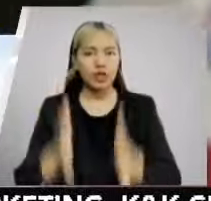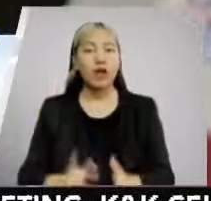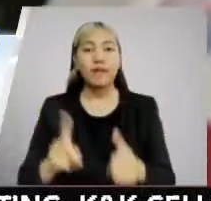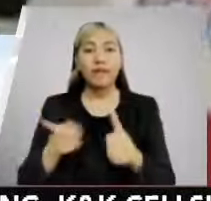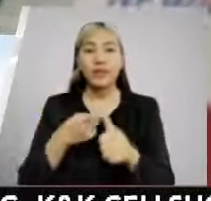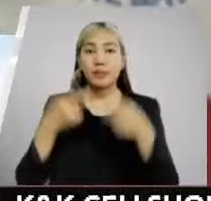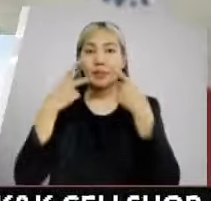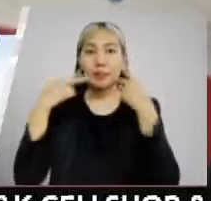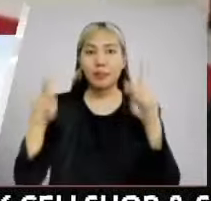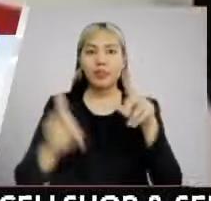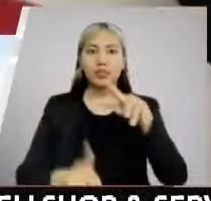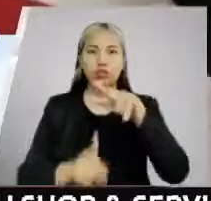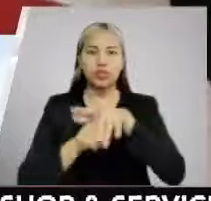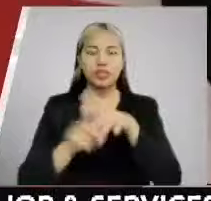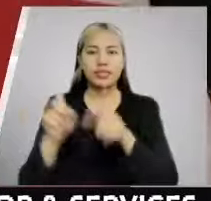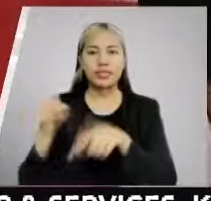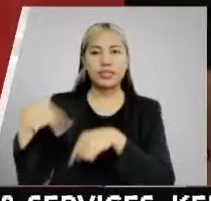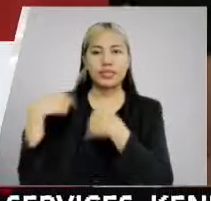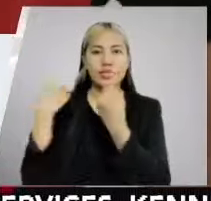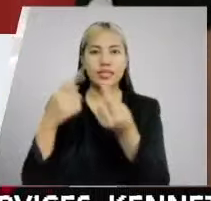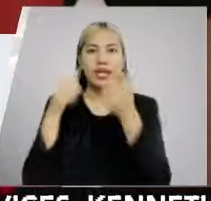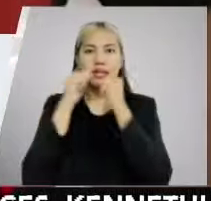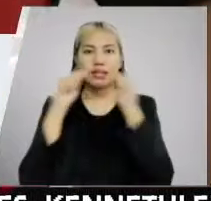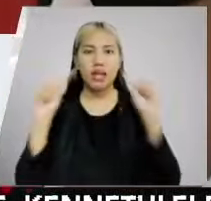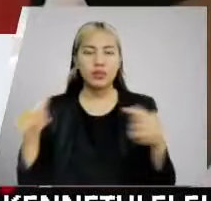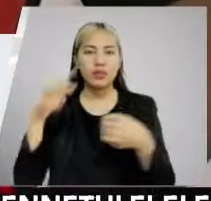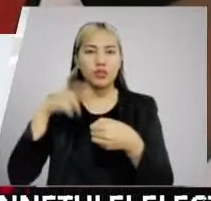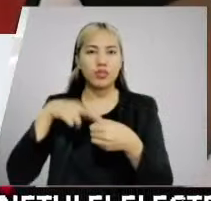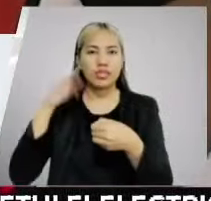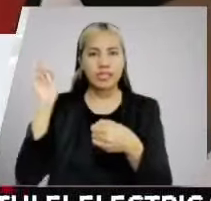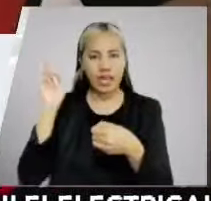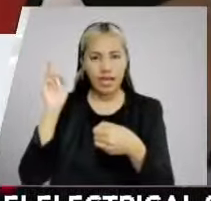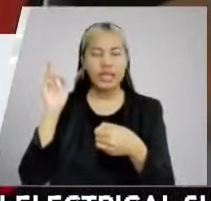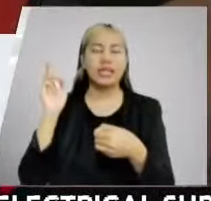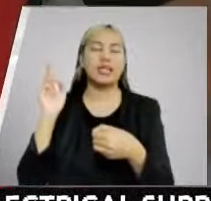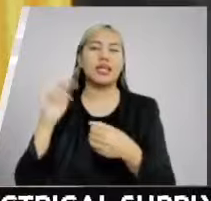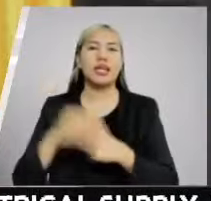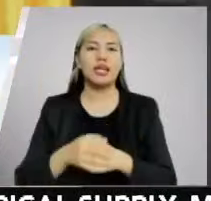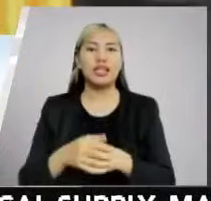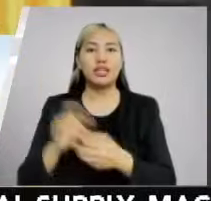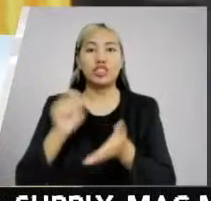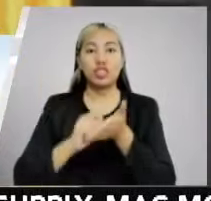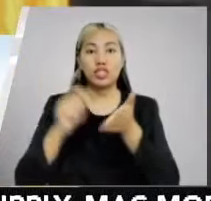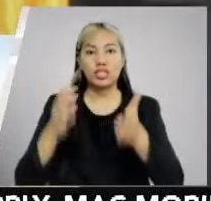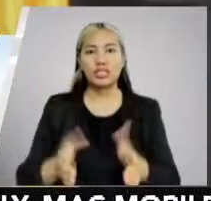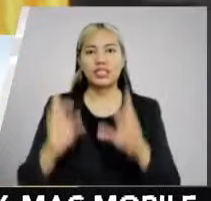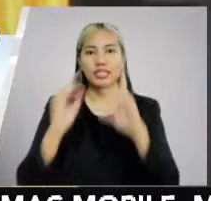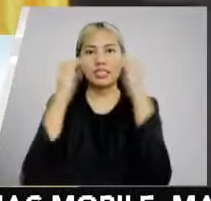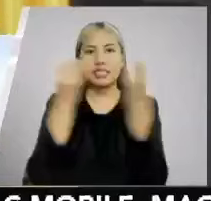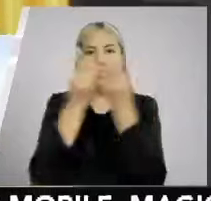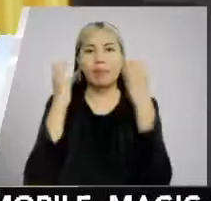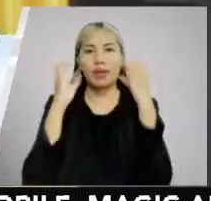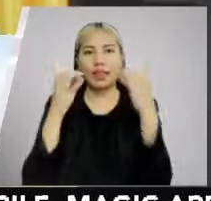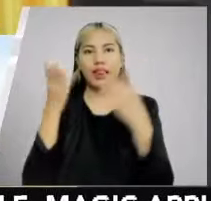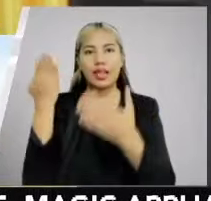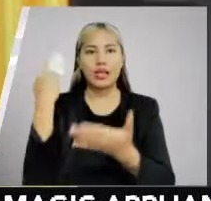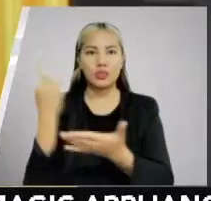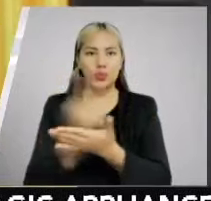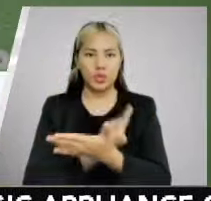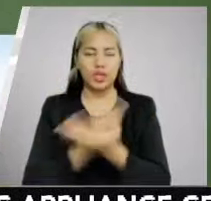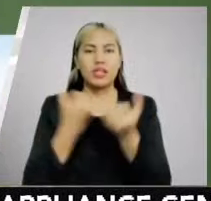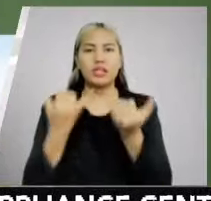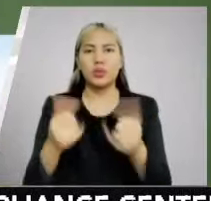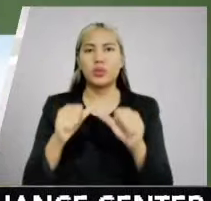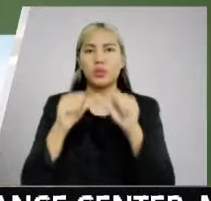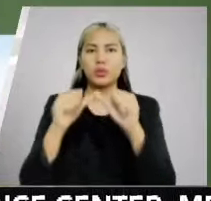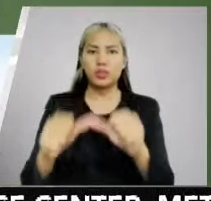simula nang i-anunsyo niya ang kanyang pagbibitiw bilang kalihim ng DepEd noong nakaraang linggo. Sa ngayon, tuloy-tuloy raw ang kanyang trabaho